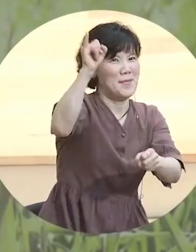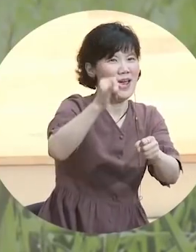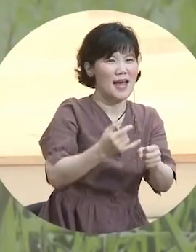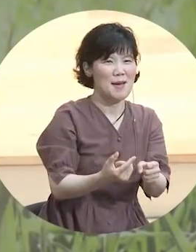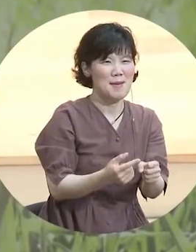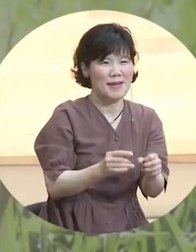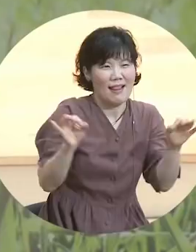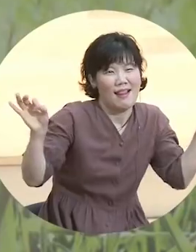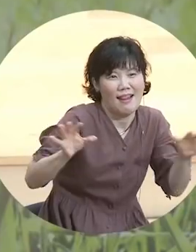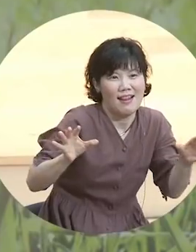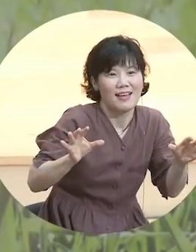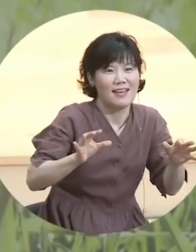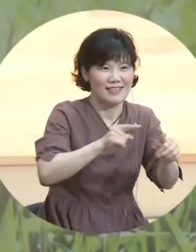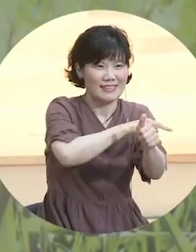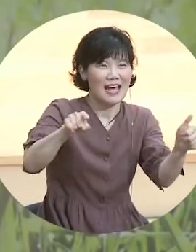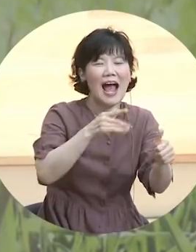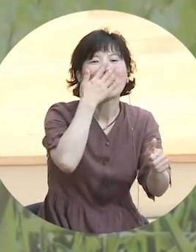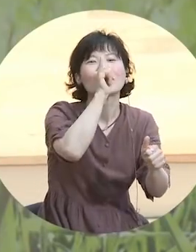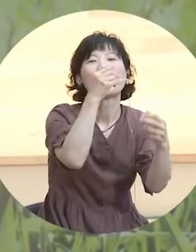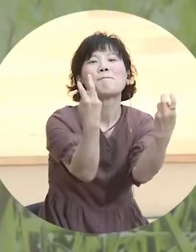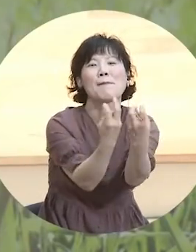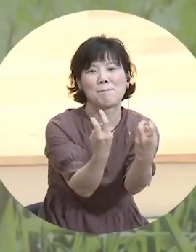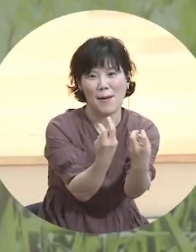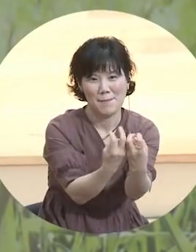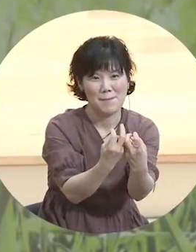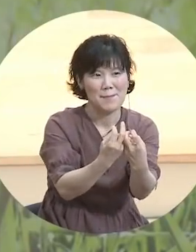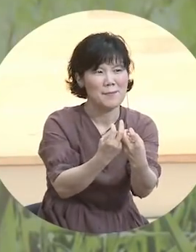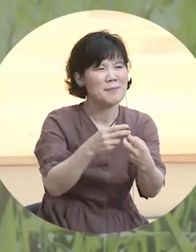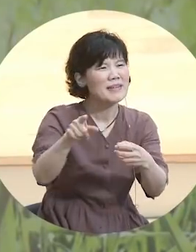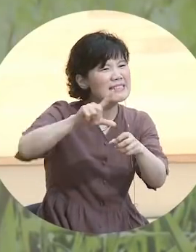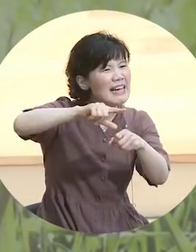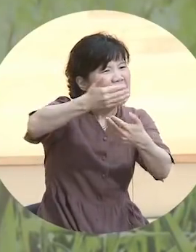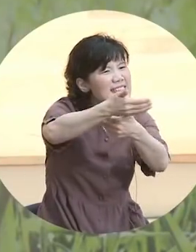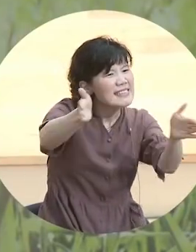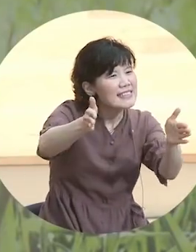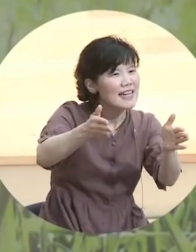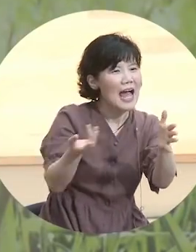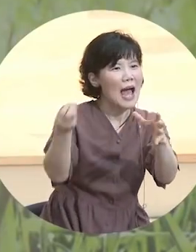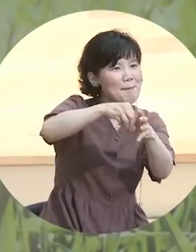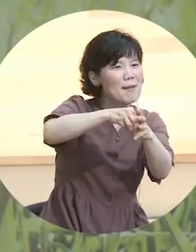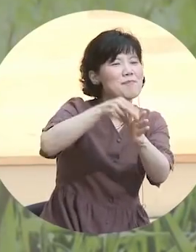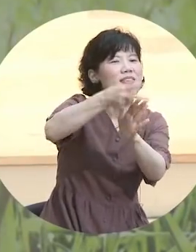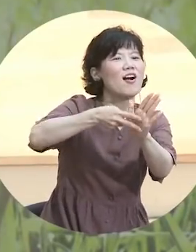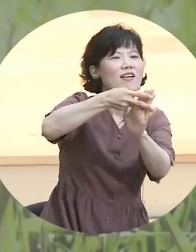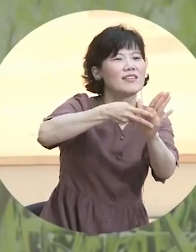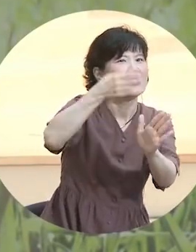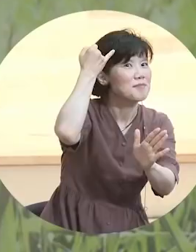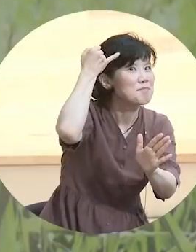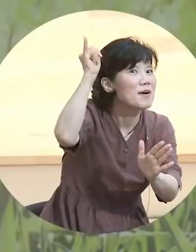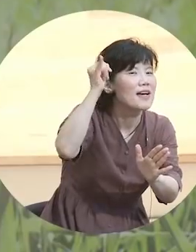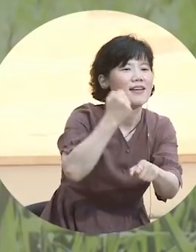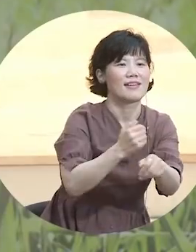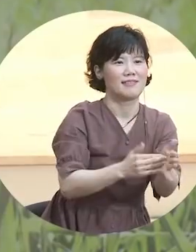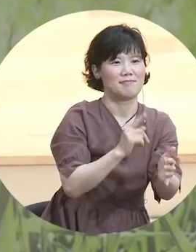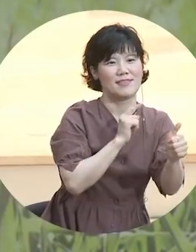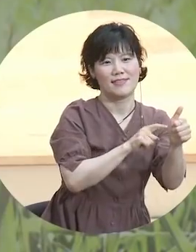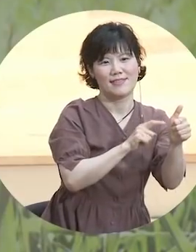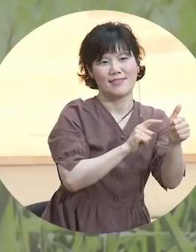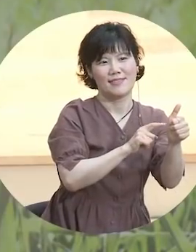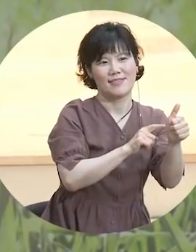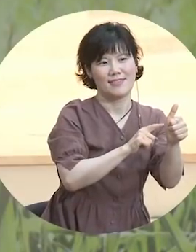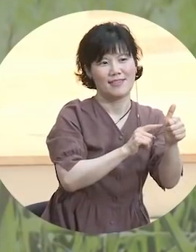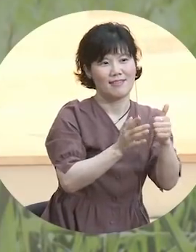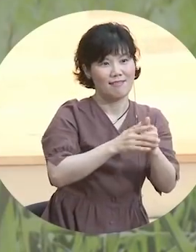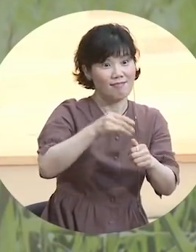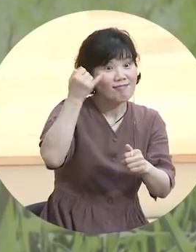빠르게 효과적으로 유대인들을 학살할 수 있도록 그 가스실이 같이 달려있는 열차를 고안한 거예요.